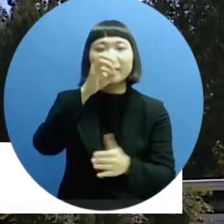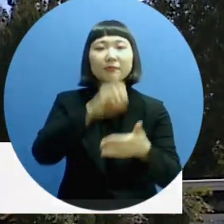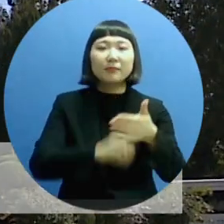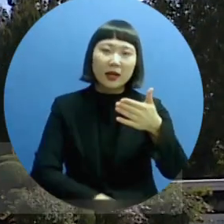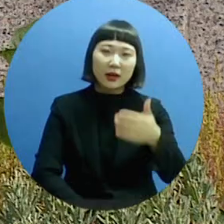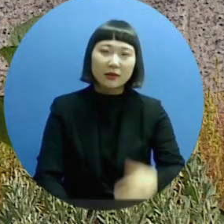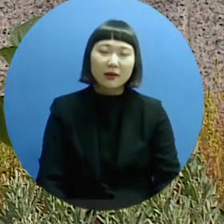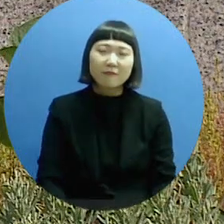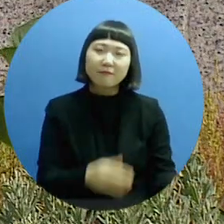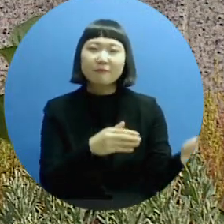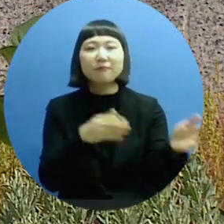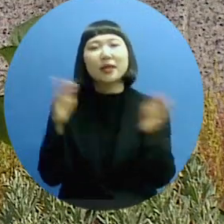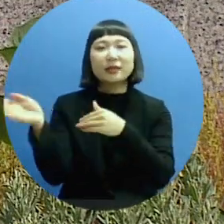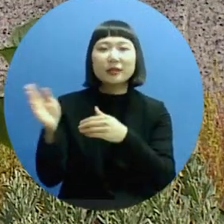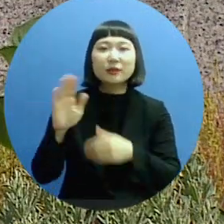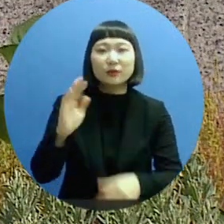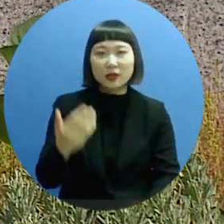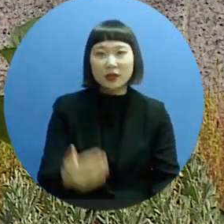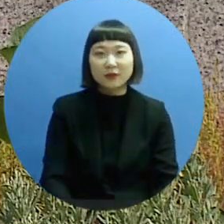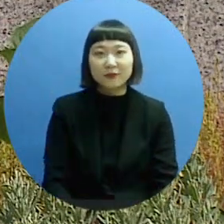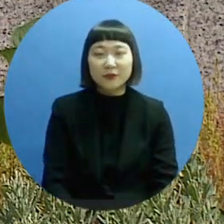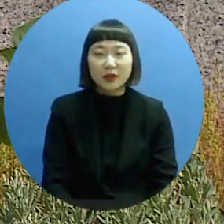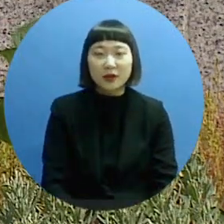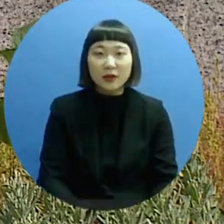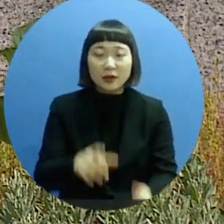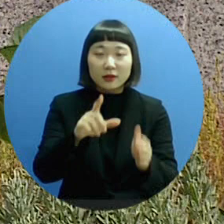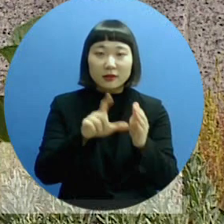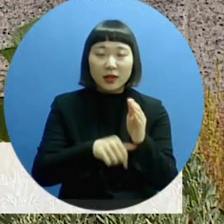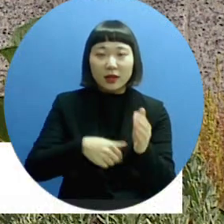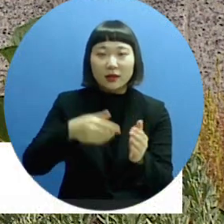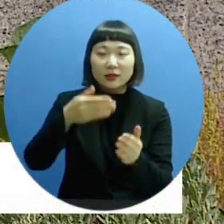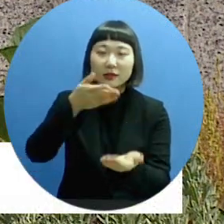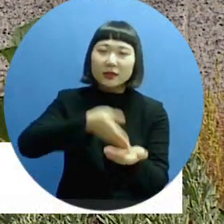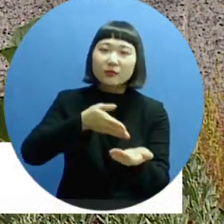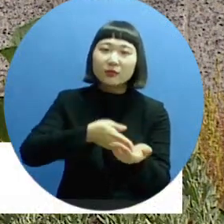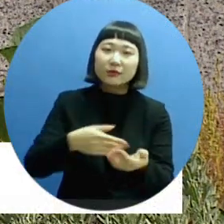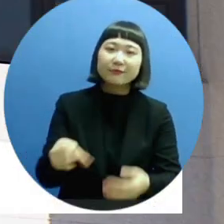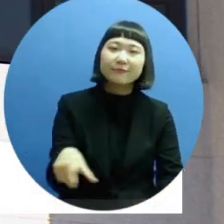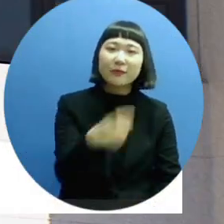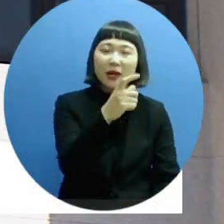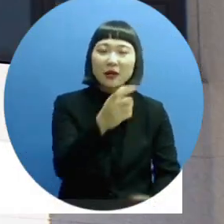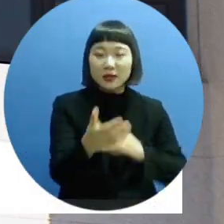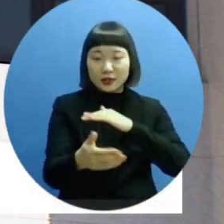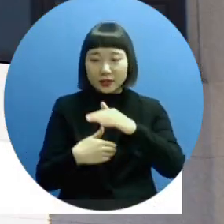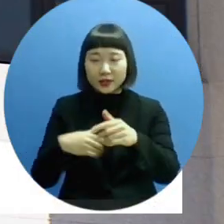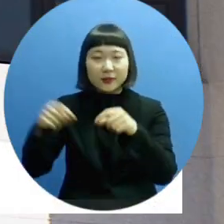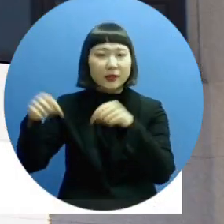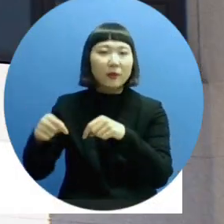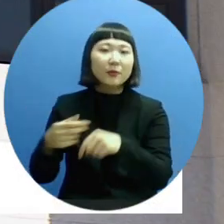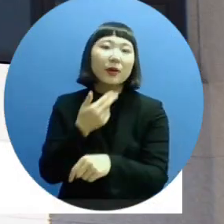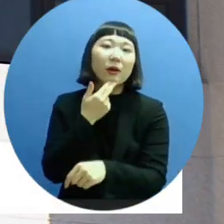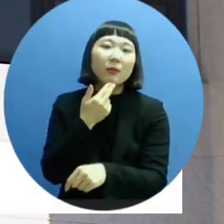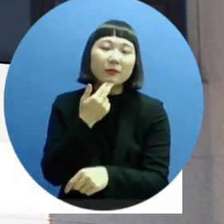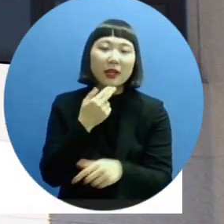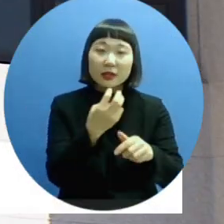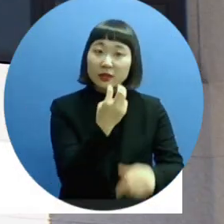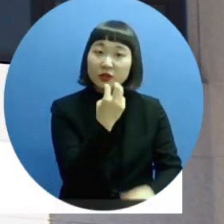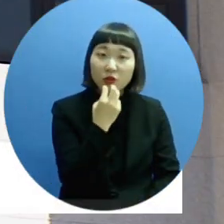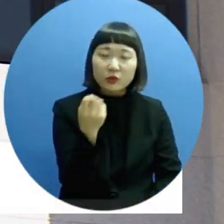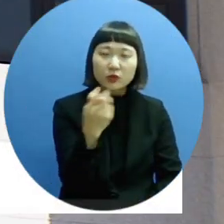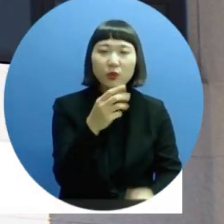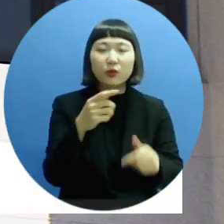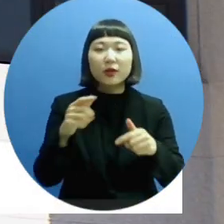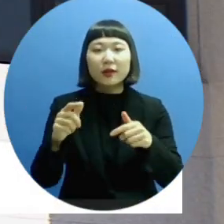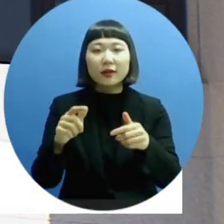패싱. 당시 인천시는 보도자료를 내고 사전 협의 없이 서울 김포 간 협약이 이루어진 것에 대해 유감을